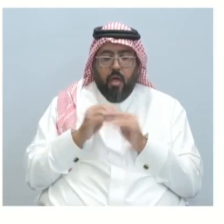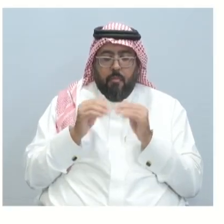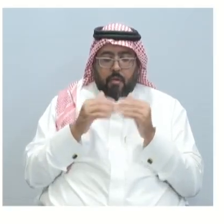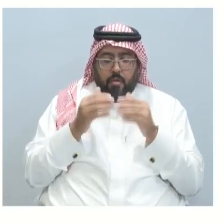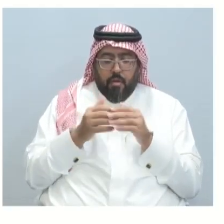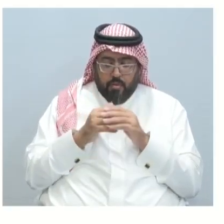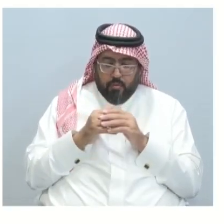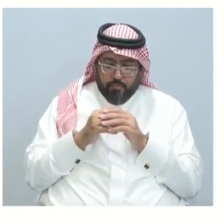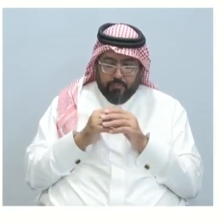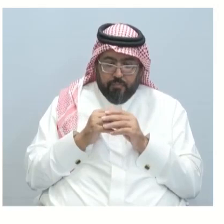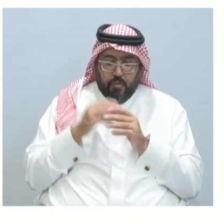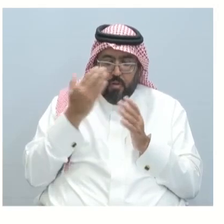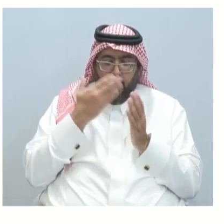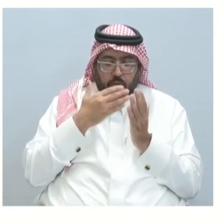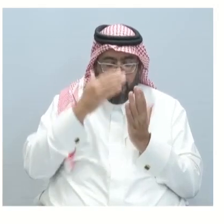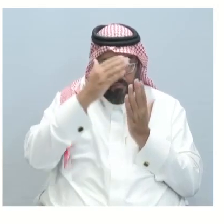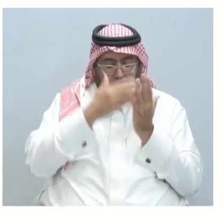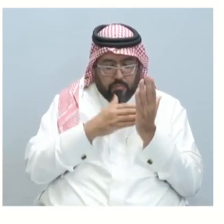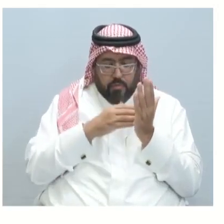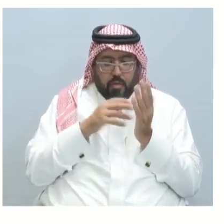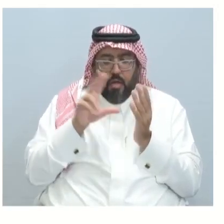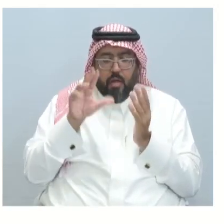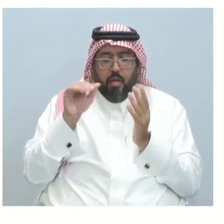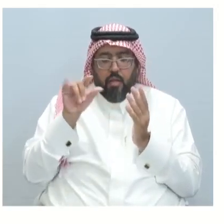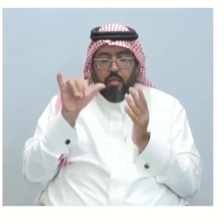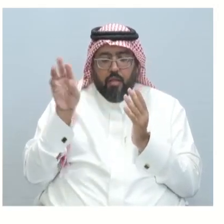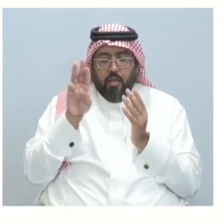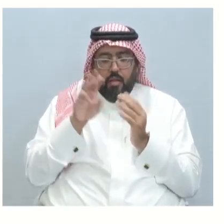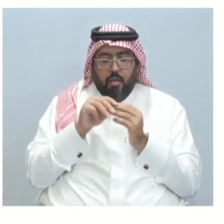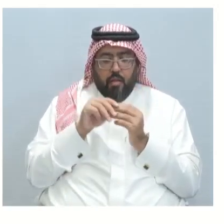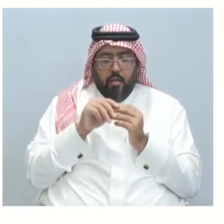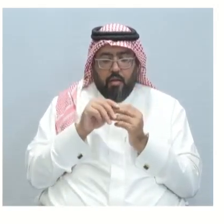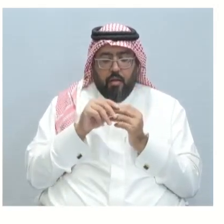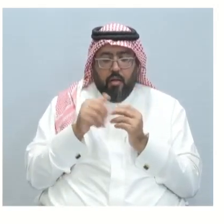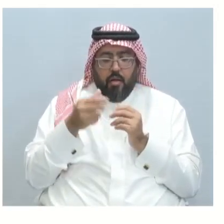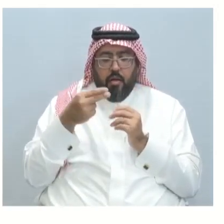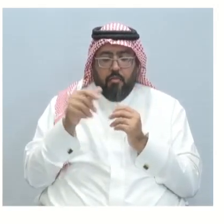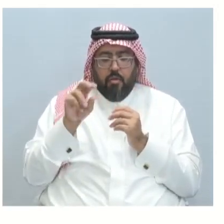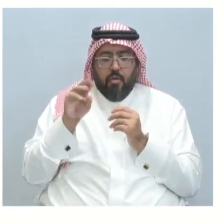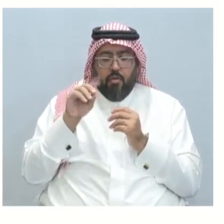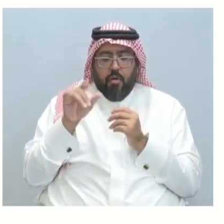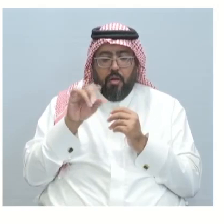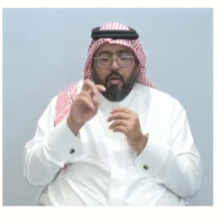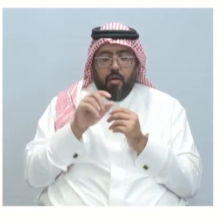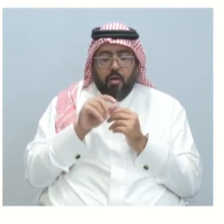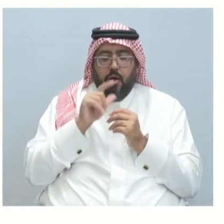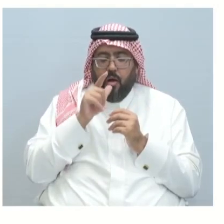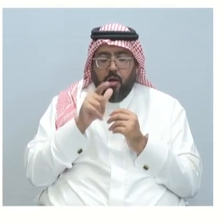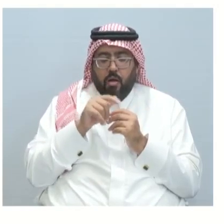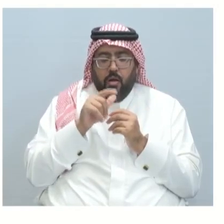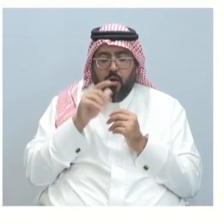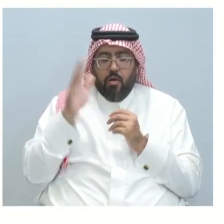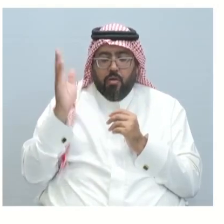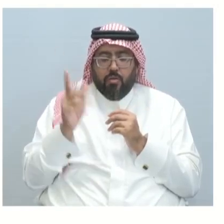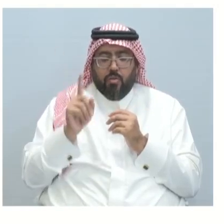ذلك ناتي لقراءه هذا الحديث عن ابي هريره رضي الله عنه قال